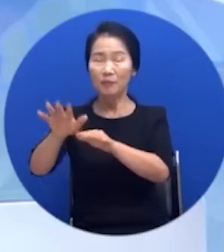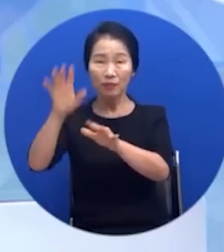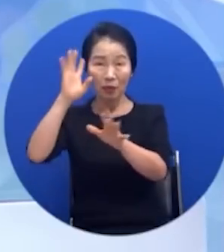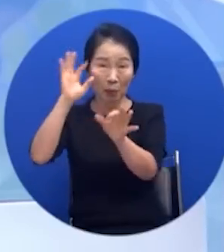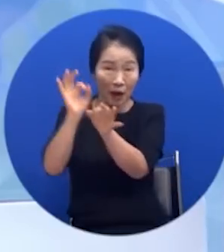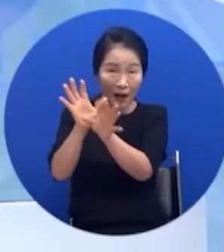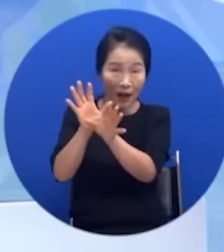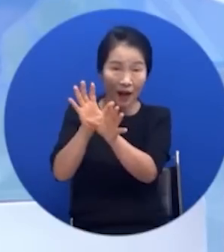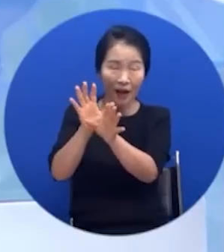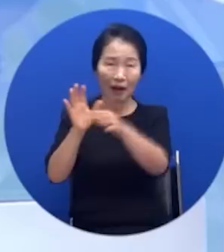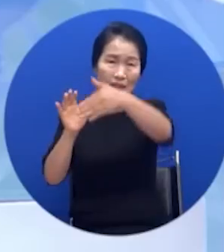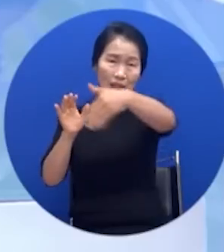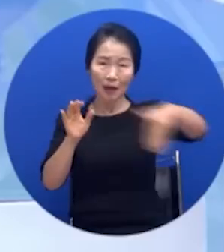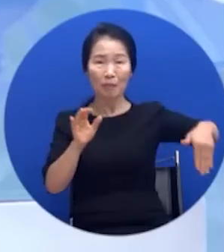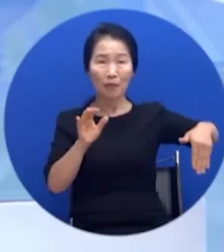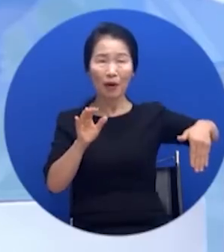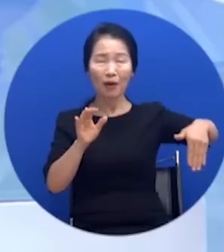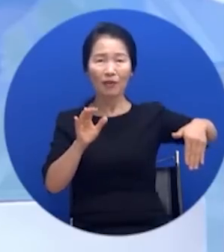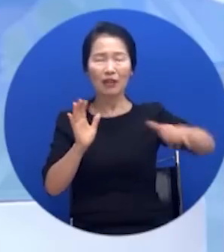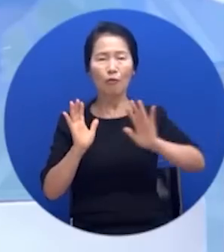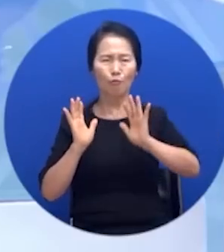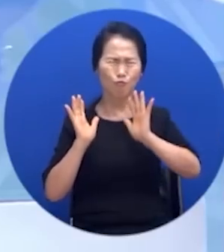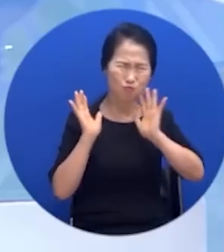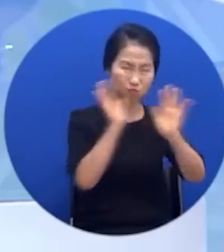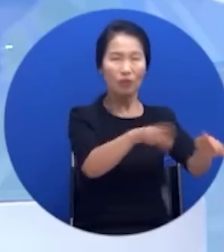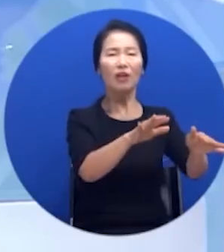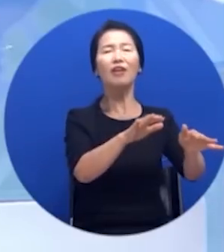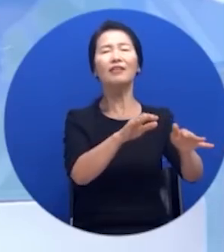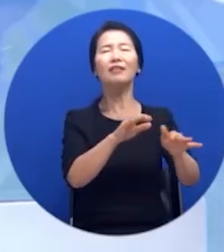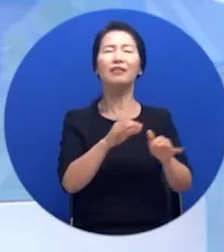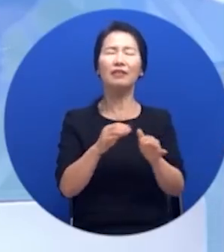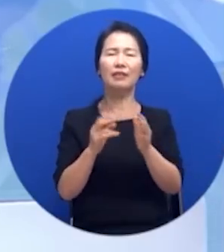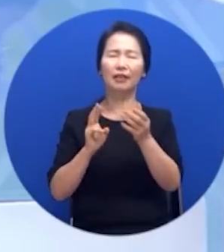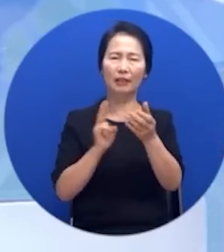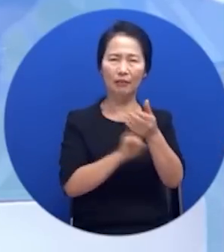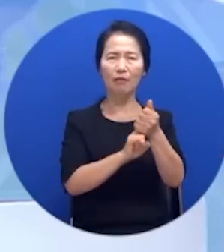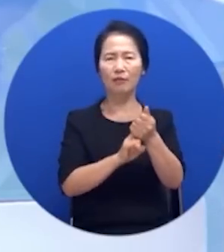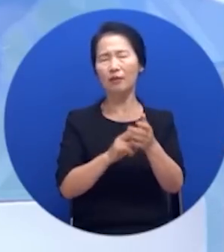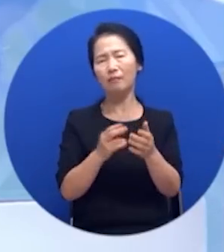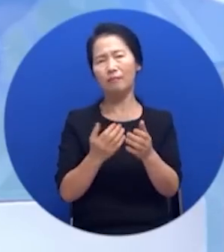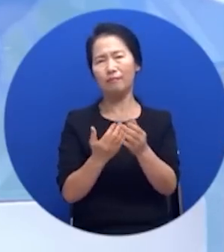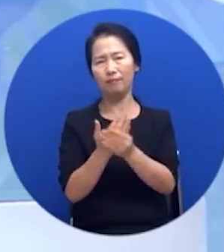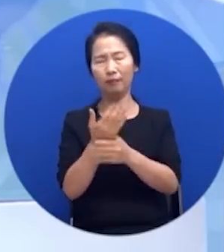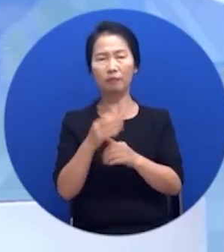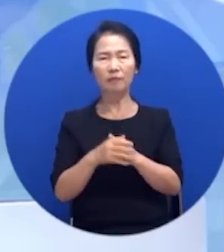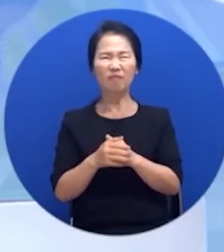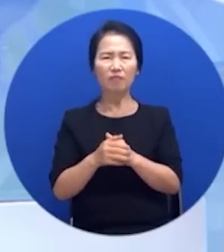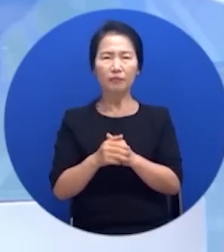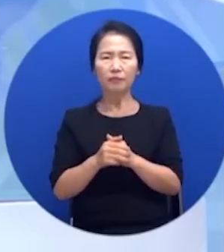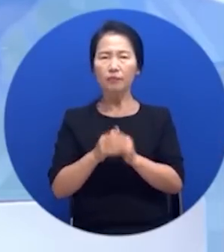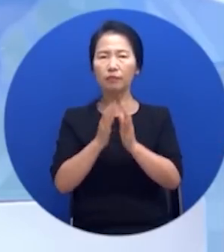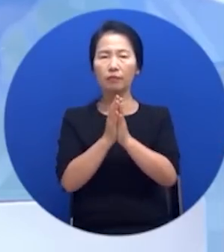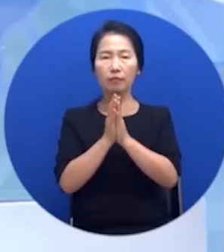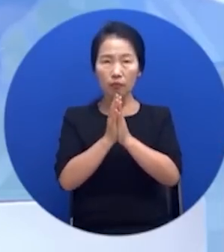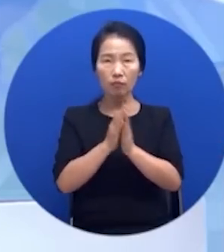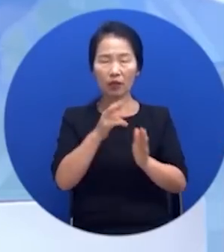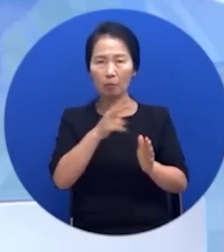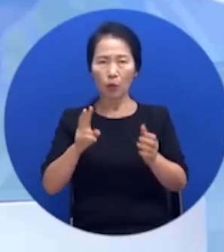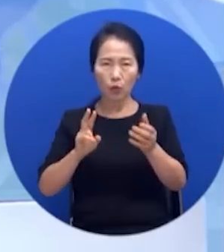뜻밖의 베를린의 그 장벽을 무너뜨리는 기적을 가져왔습니다. 기도는 기적을